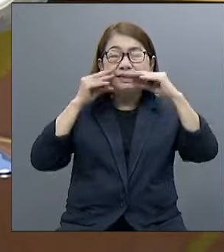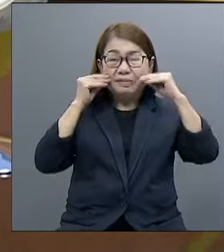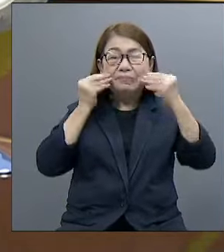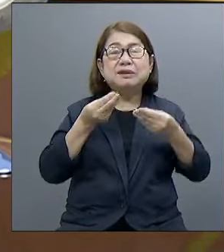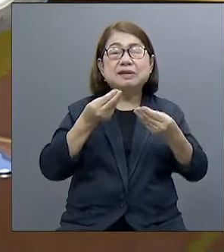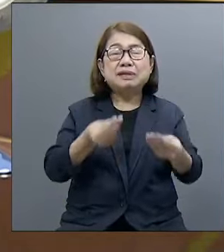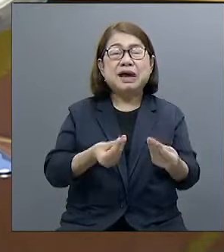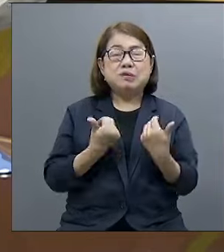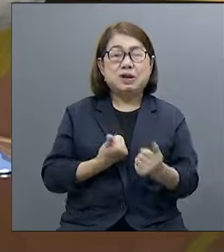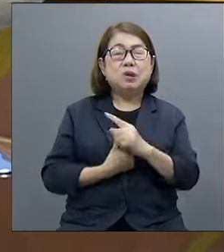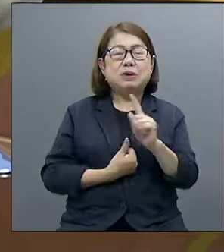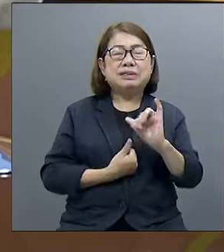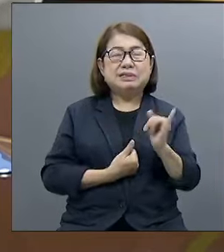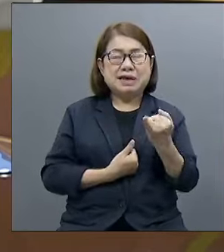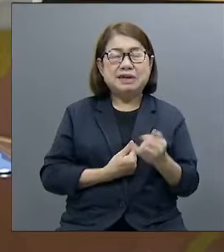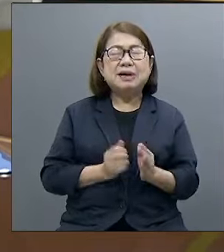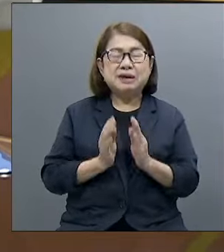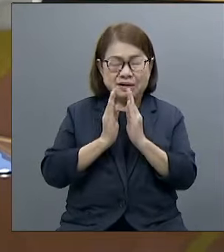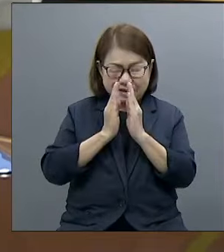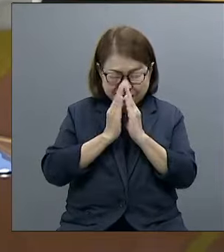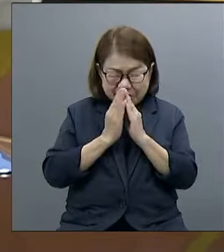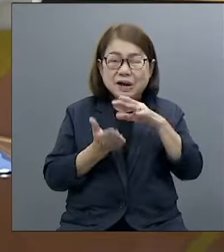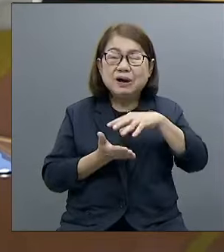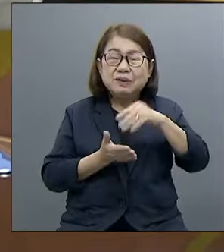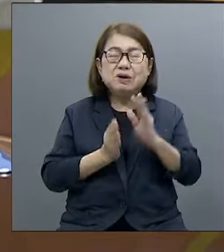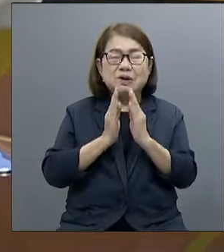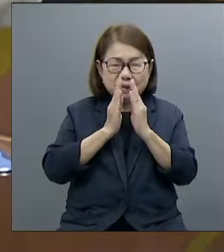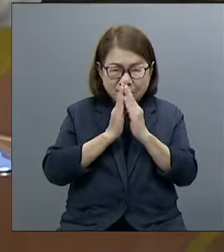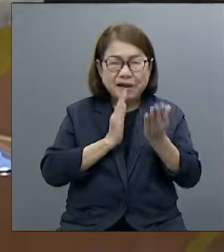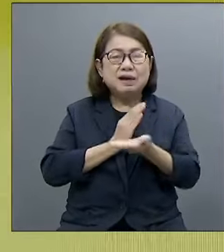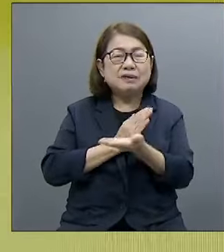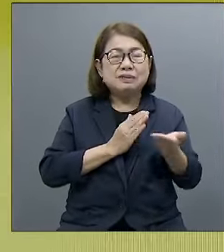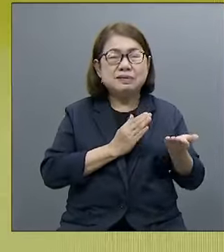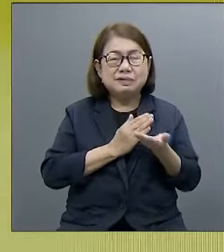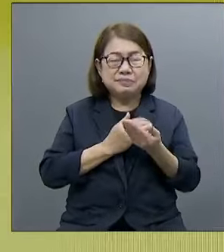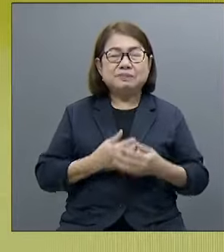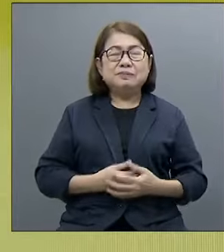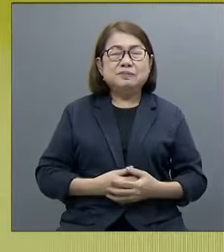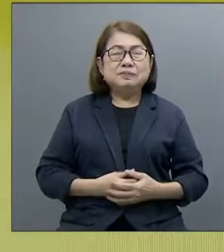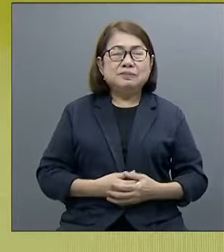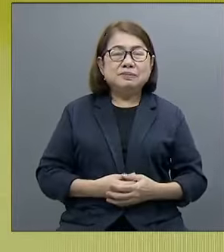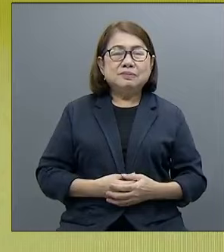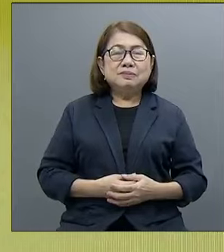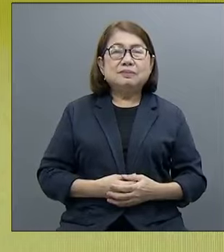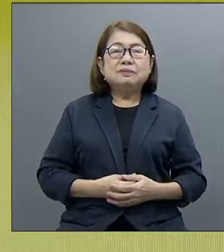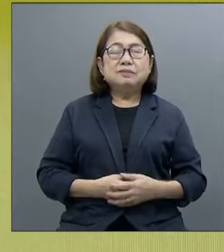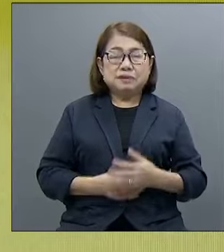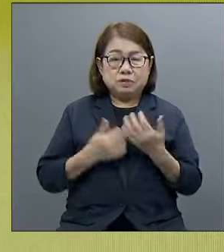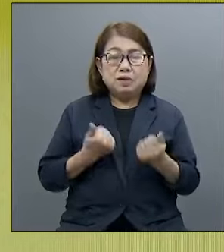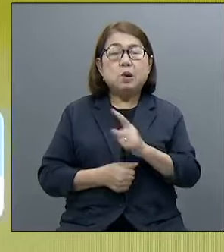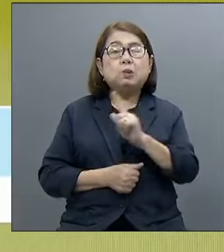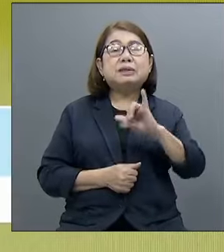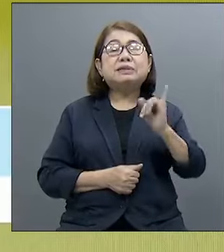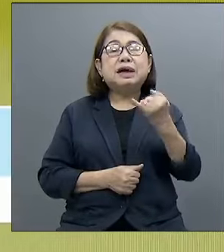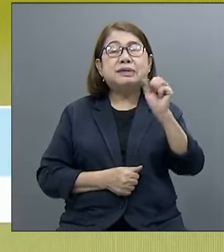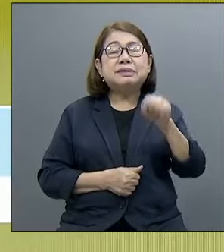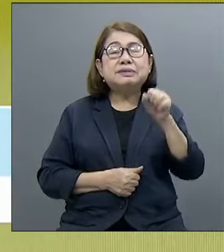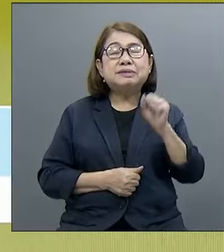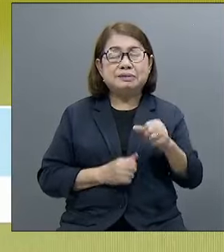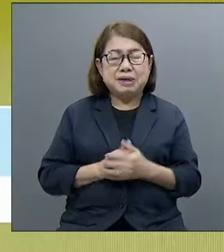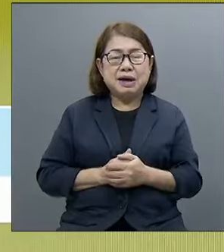นี้กันด้วยนะครับสวัสดีครับคุณชมพู ่สวัสดีค่ะคุณท็อปสวัสดีน้องยุ้ยค่ะแล้วก็สวัสดีคุณผู้ชมทุกท่านนะคะต้อนรับวันจันทร์สุดสัปดา